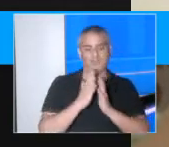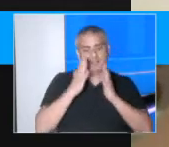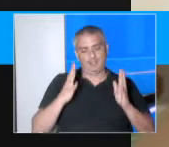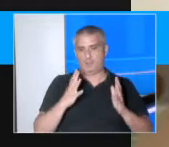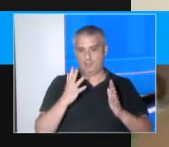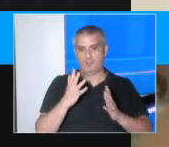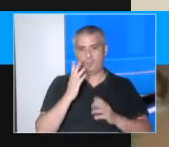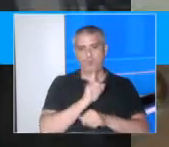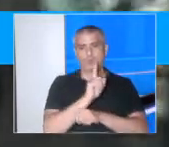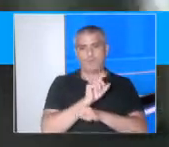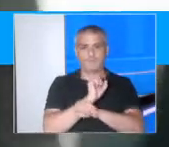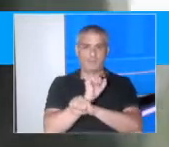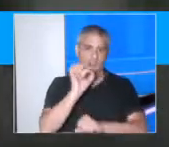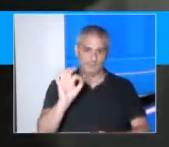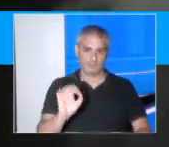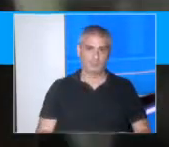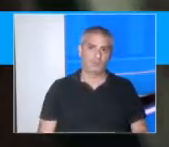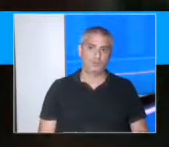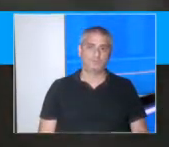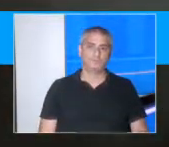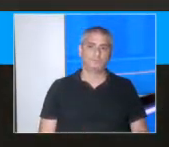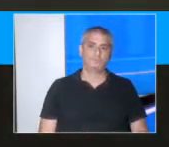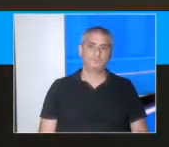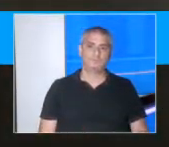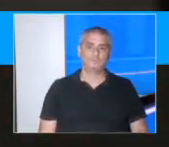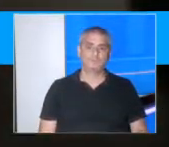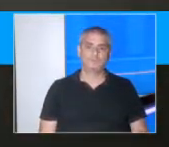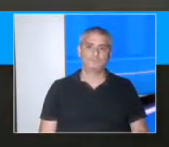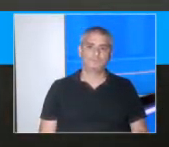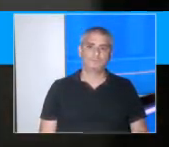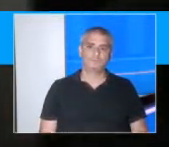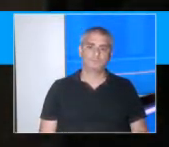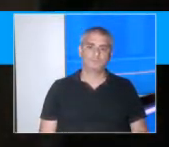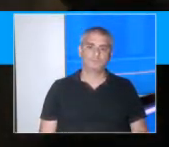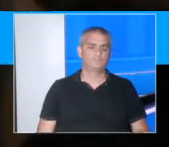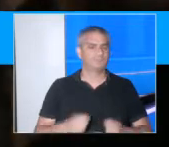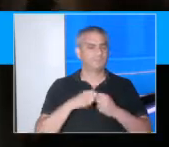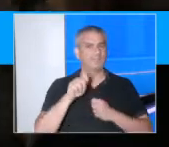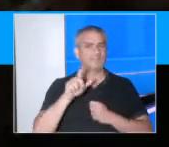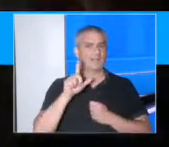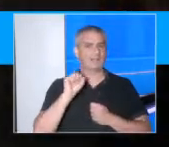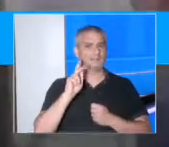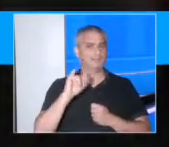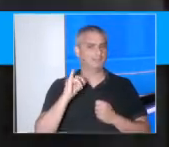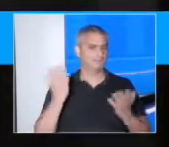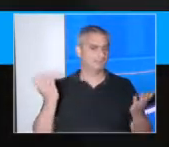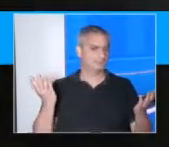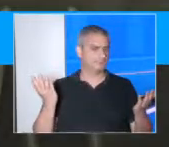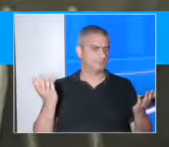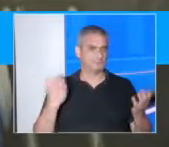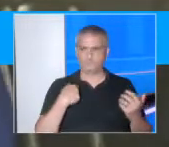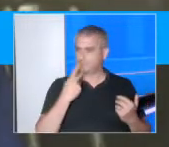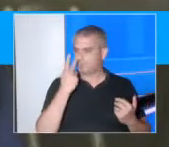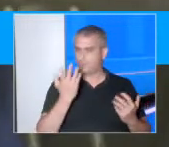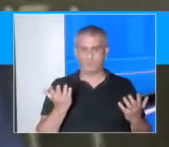את תקופת המאסר של האב המתעלל. חברת הכנסת לסקי, אנחנו